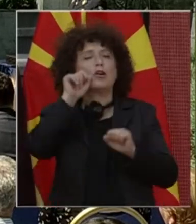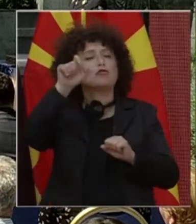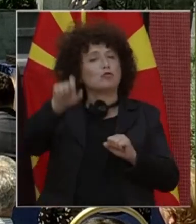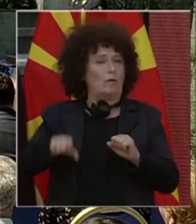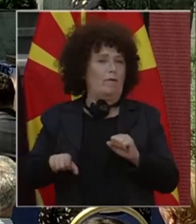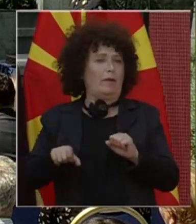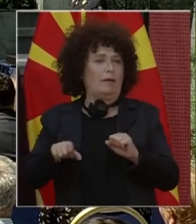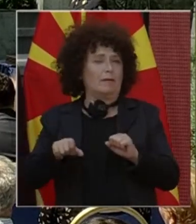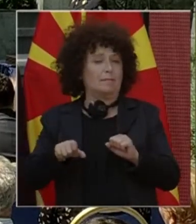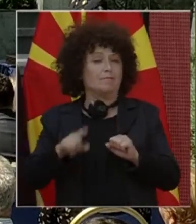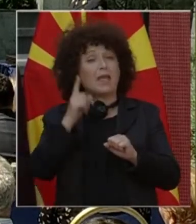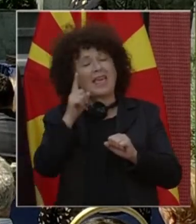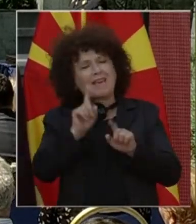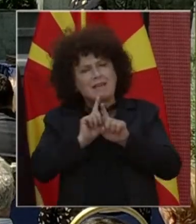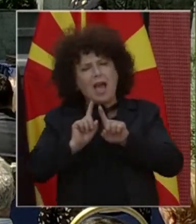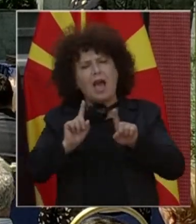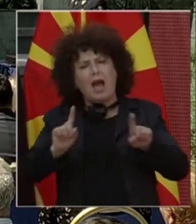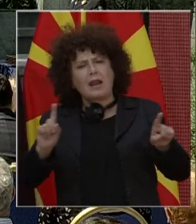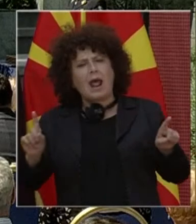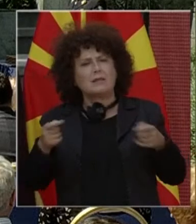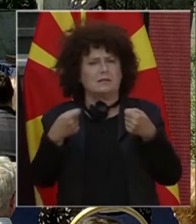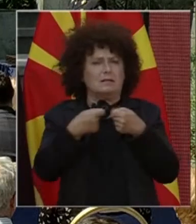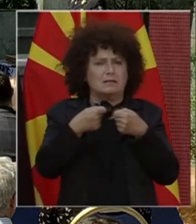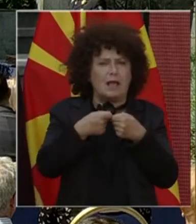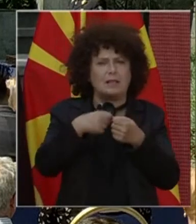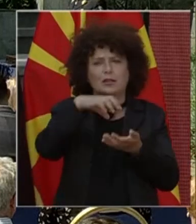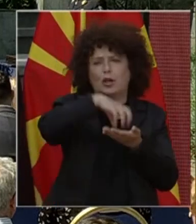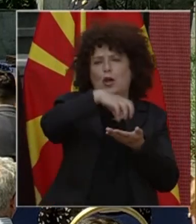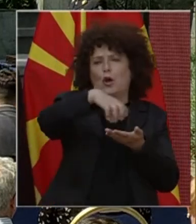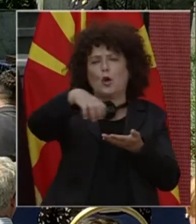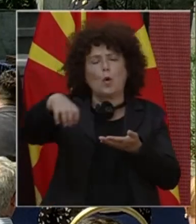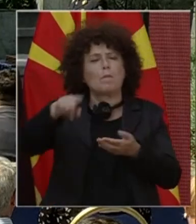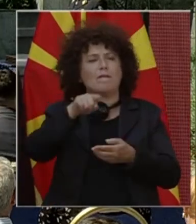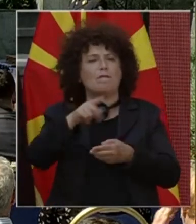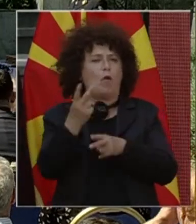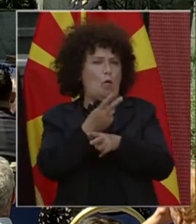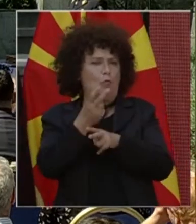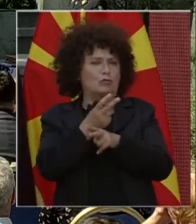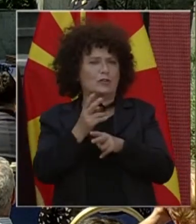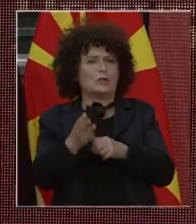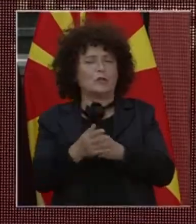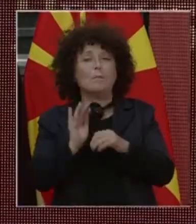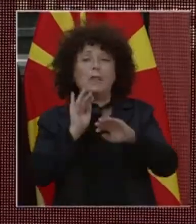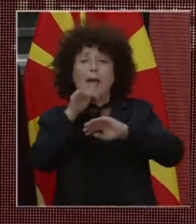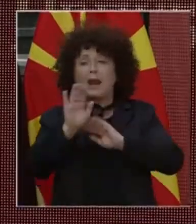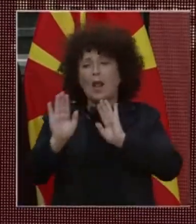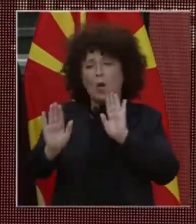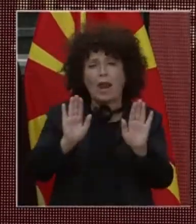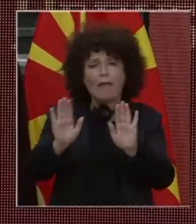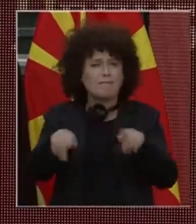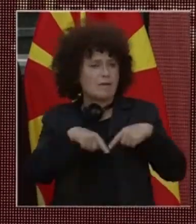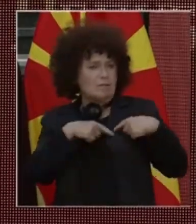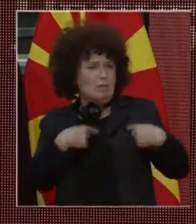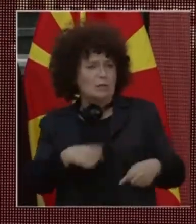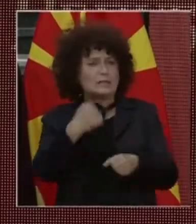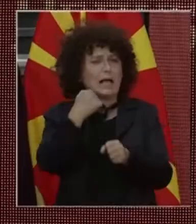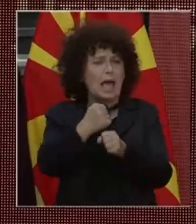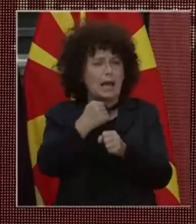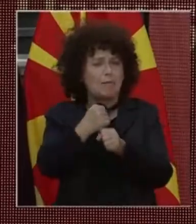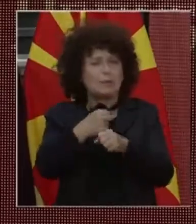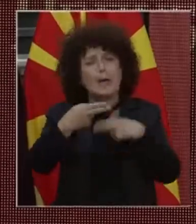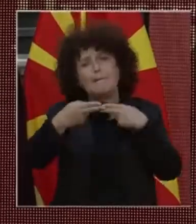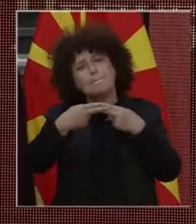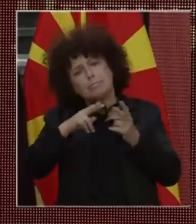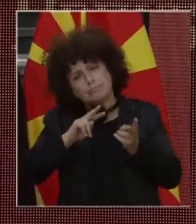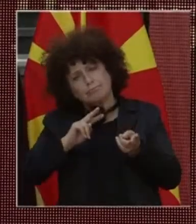човекот и на различните заедници и групи во општеството. Преку нивната волонтерска работа,